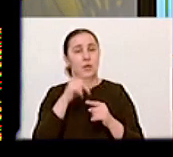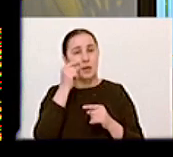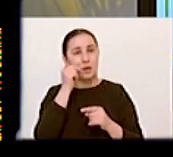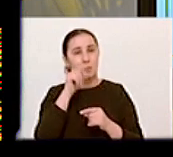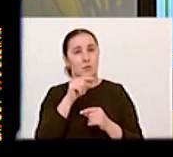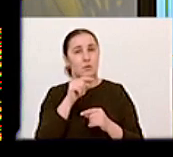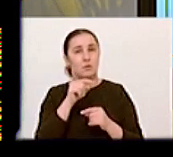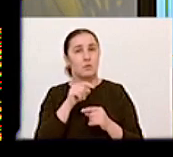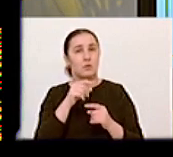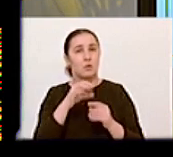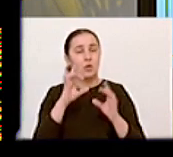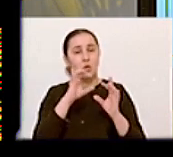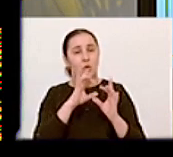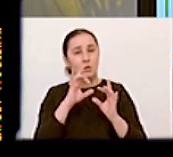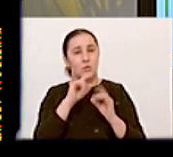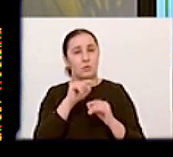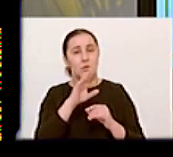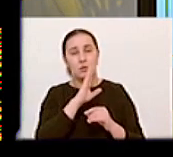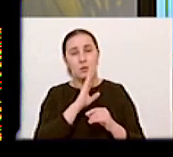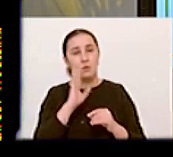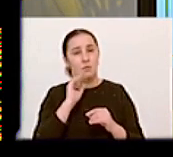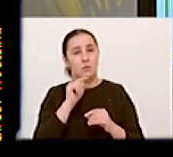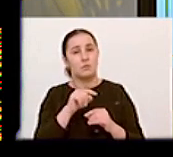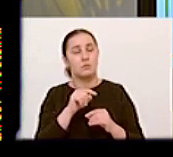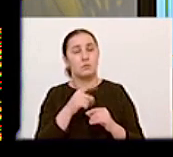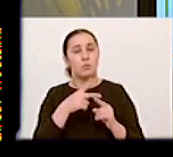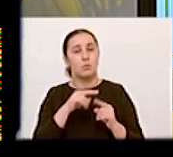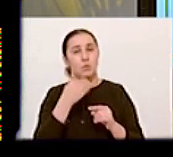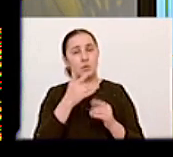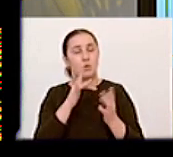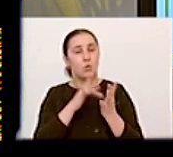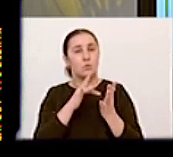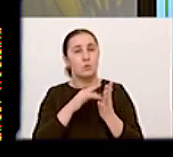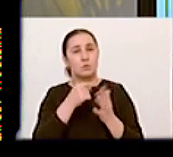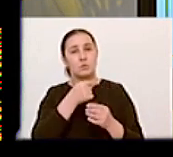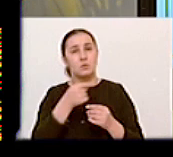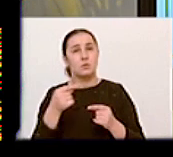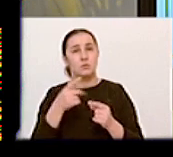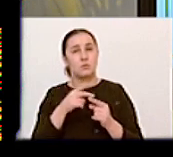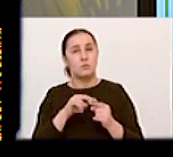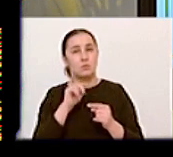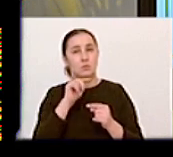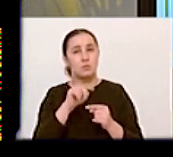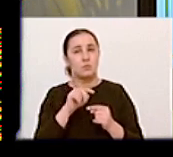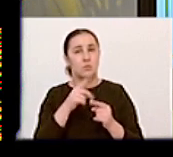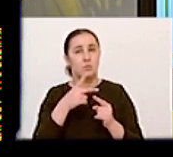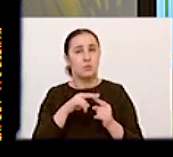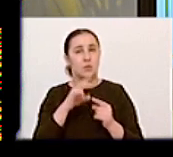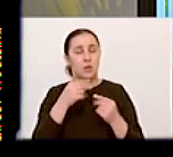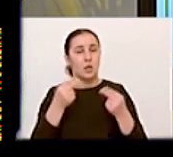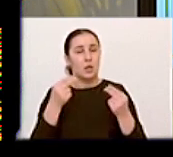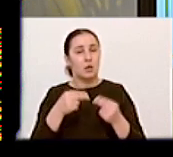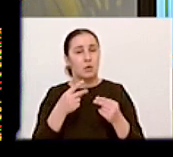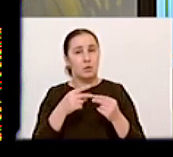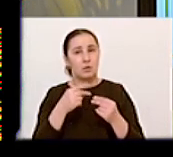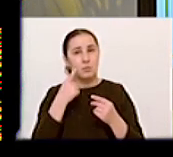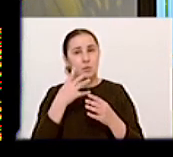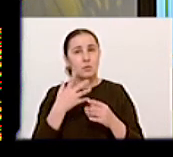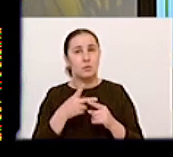erkak, doira belgisi ayol, ularning o'rtasida chiziq tortilgani esa bu nikohni